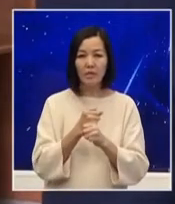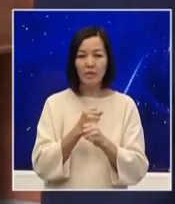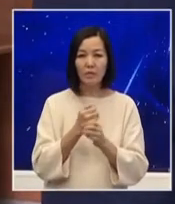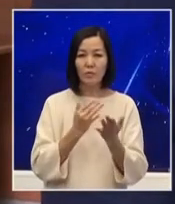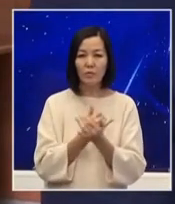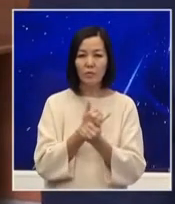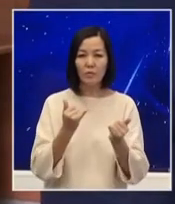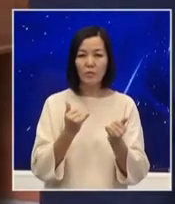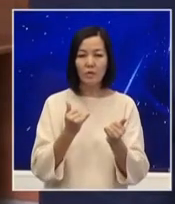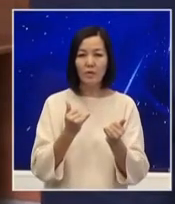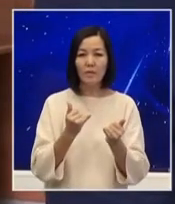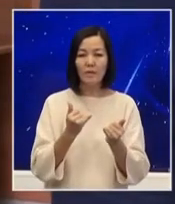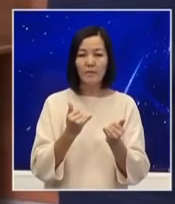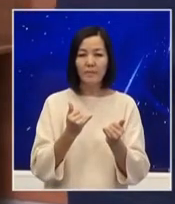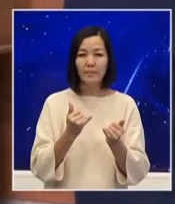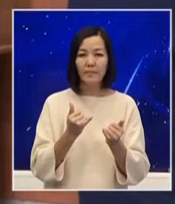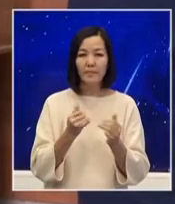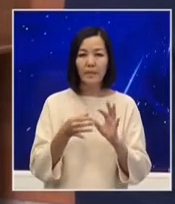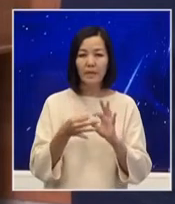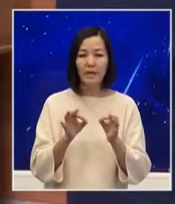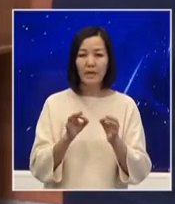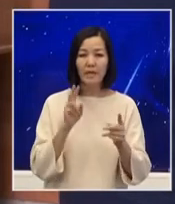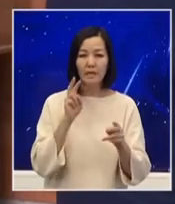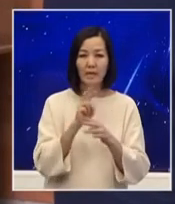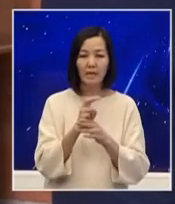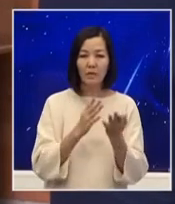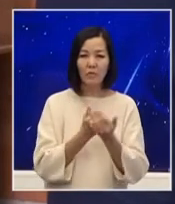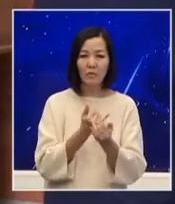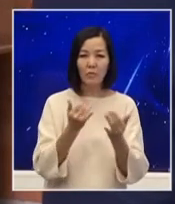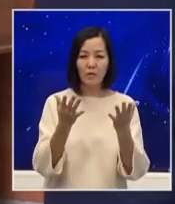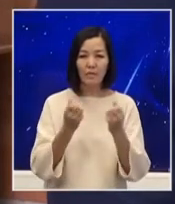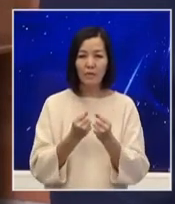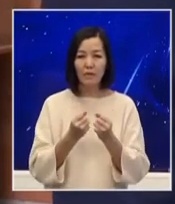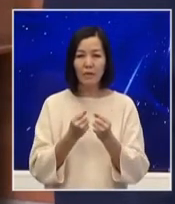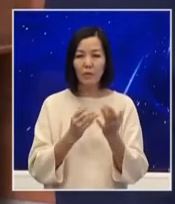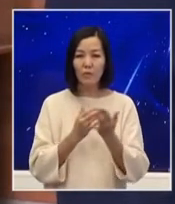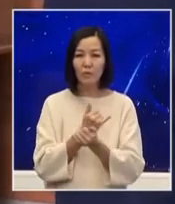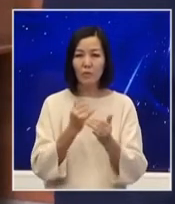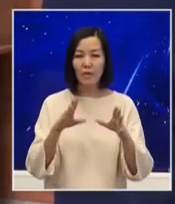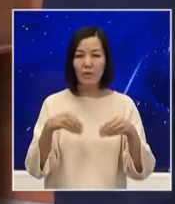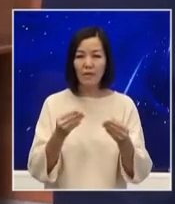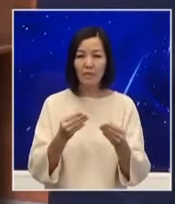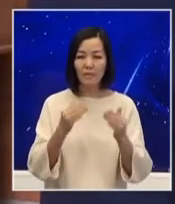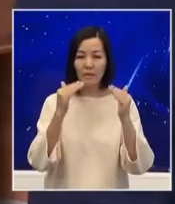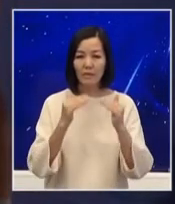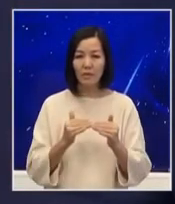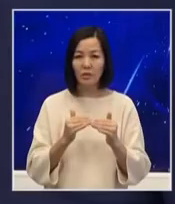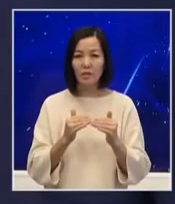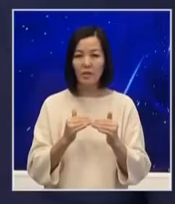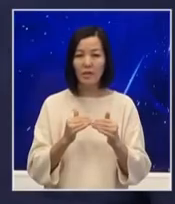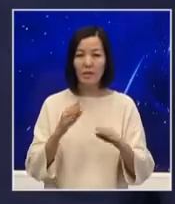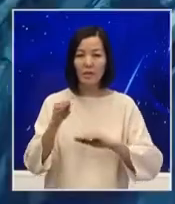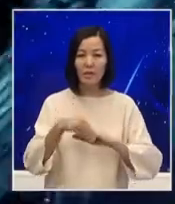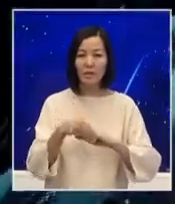оказания госуслуг, исключение контакта услугополучателя с услугодателем, а также снижение коррупционных